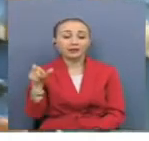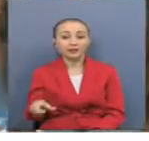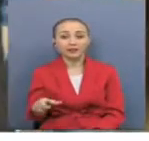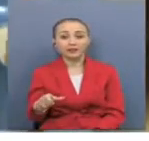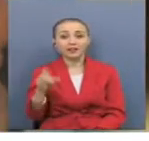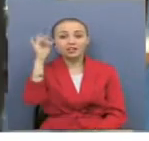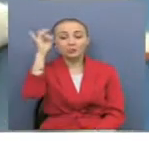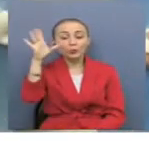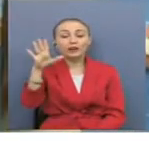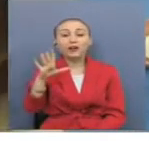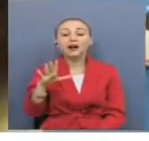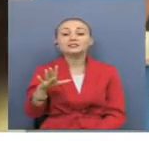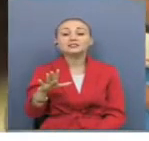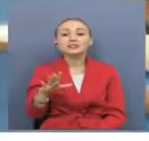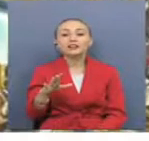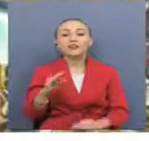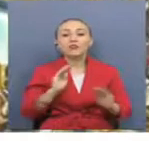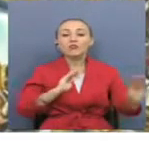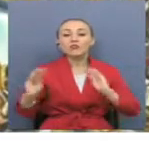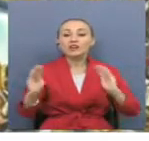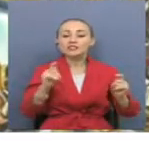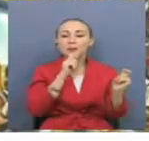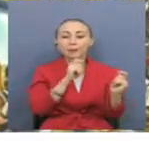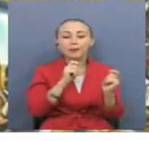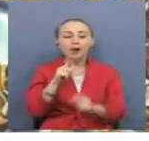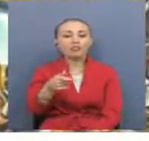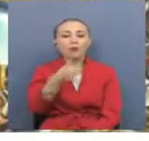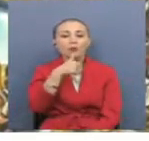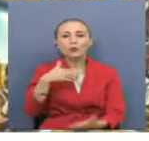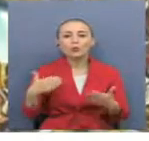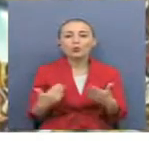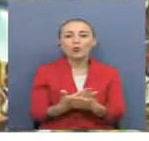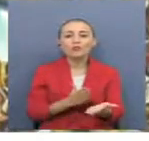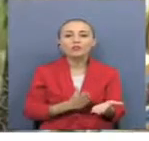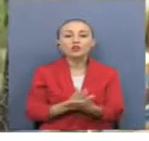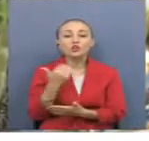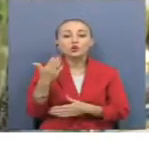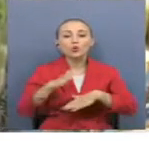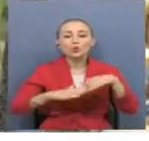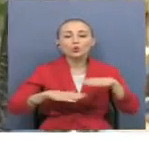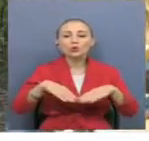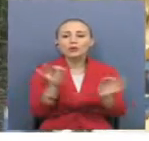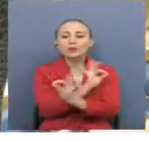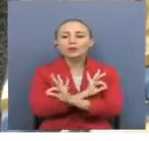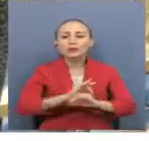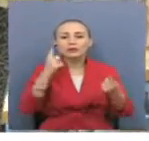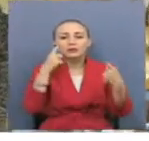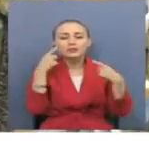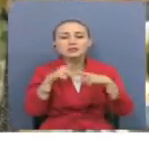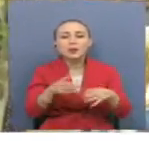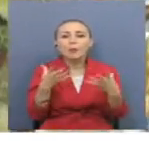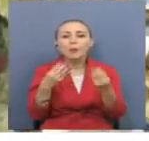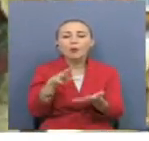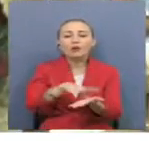Фризен өзге де салаларды оңайлықпен игеруде. Оның жүнді сулап түту техникасымен жасалған жұмыстары мен полимерлі балшықтан жасалған